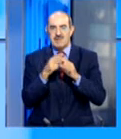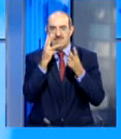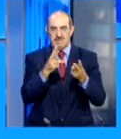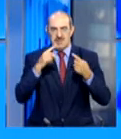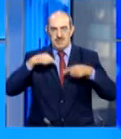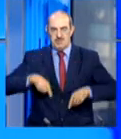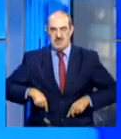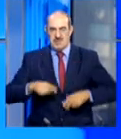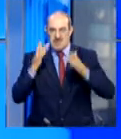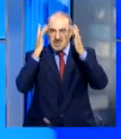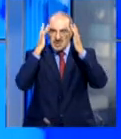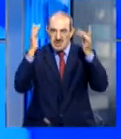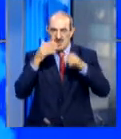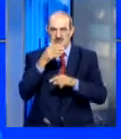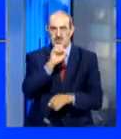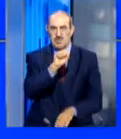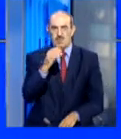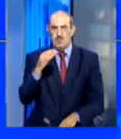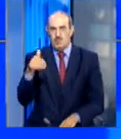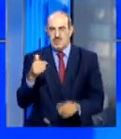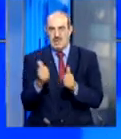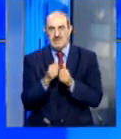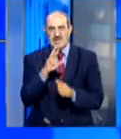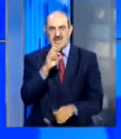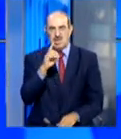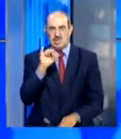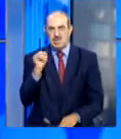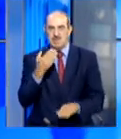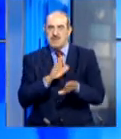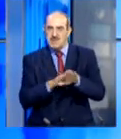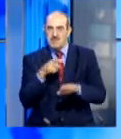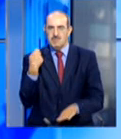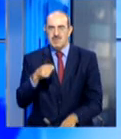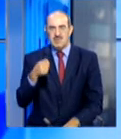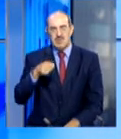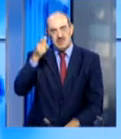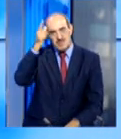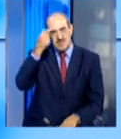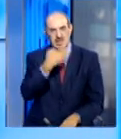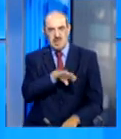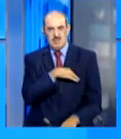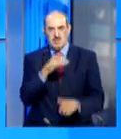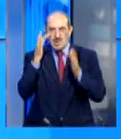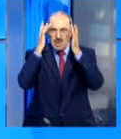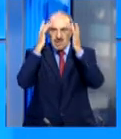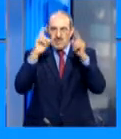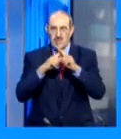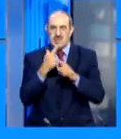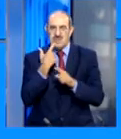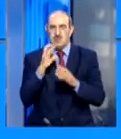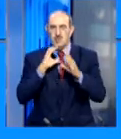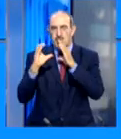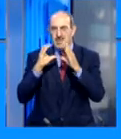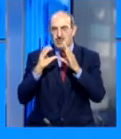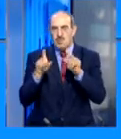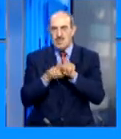الثقافة سوريا مولوجي إلى جانب أحمد رشدي مستشار لدى رئيس الجمهورية مكلف بالثقافة والسمعي البصري،